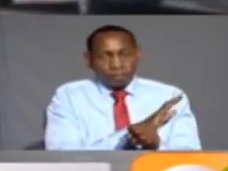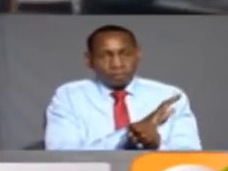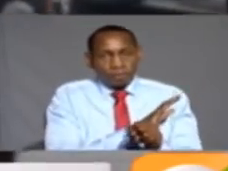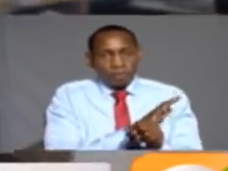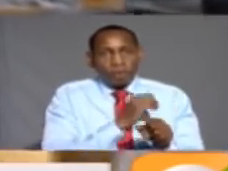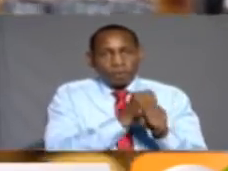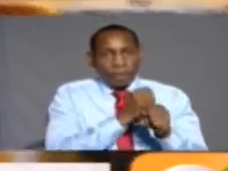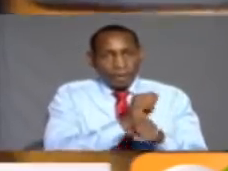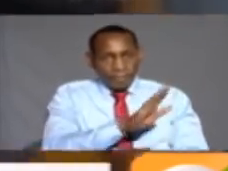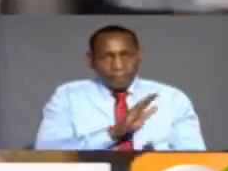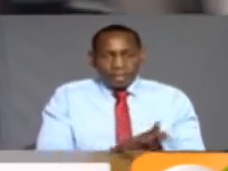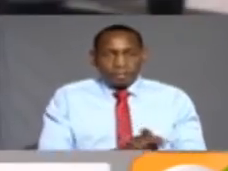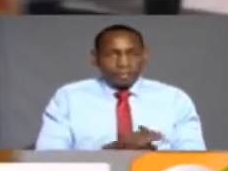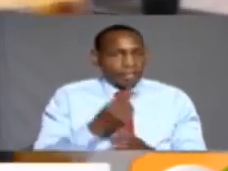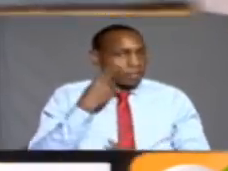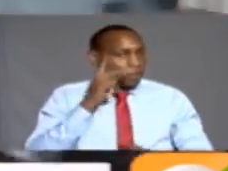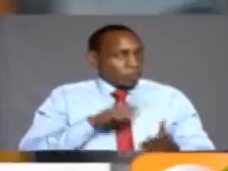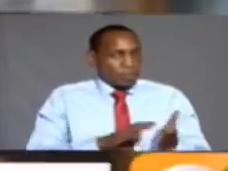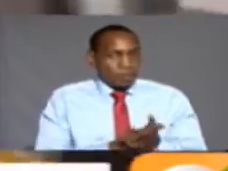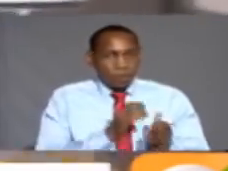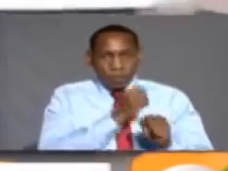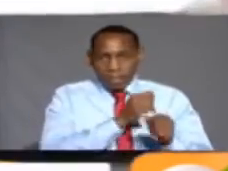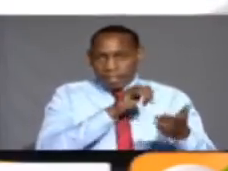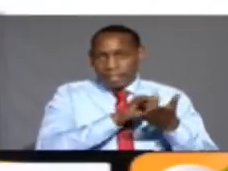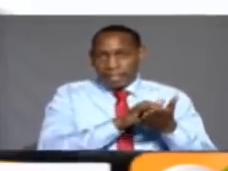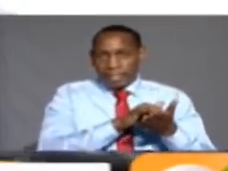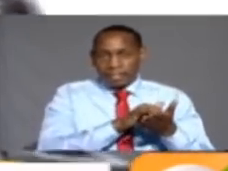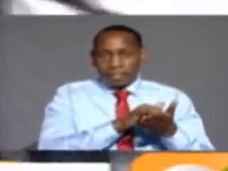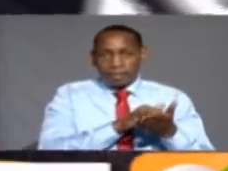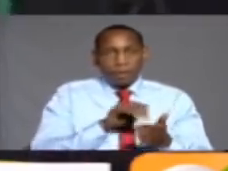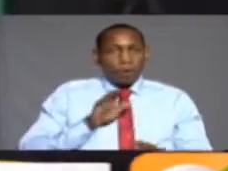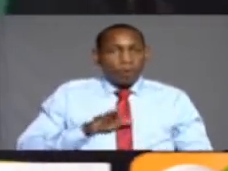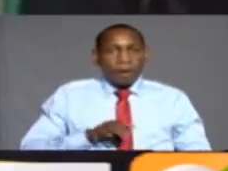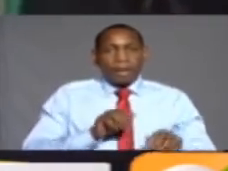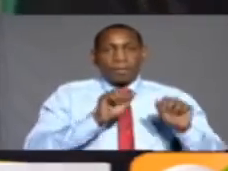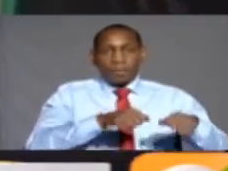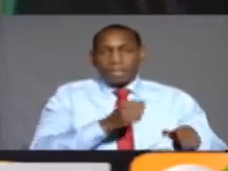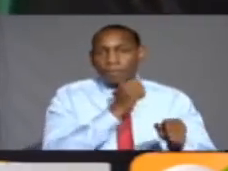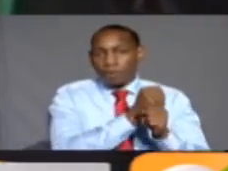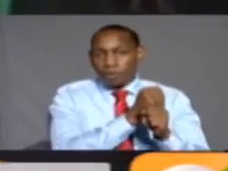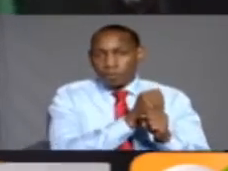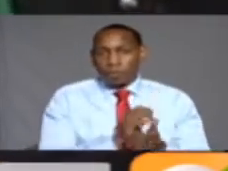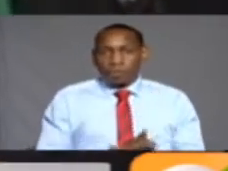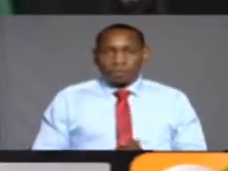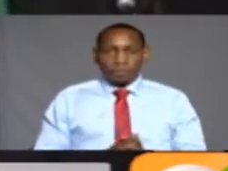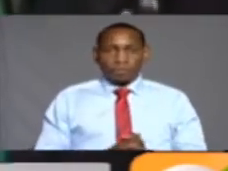nikaipenda hii kazi. Manake niliona ni kazi ambayo hata mwanamke anaweza kufanya.